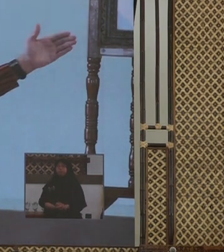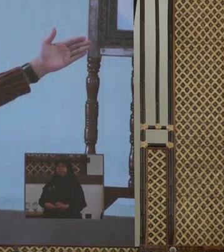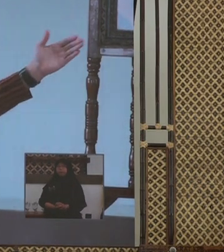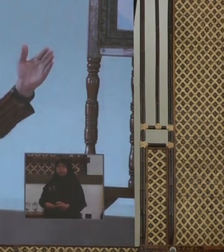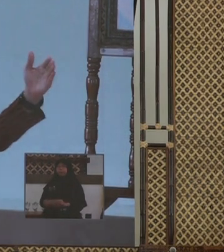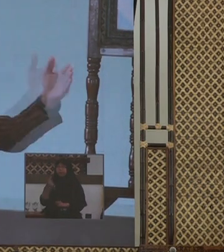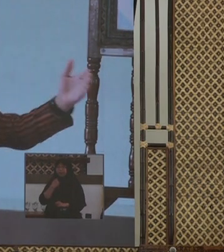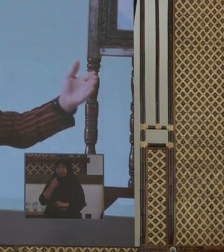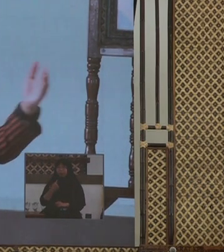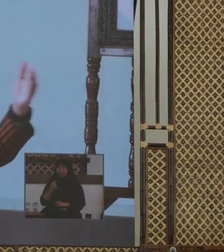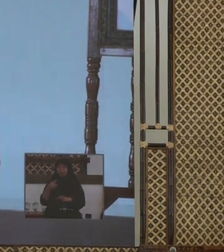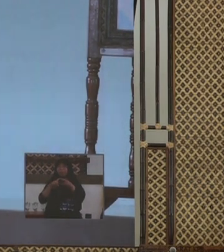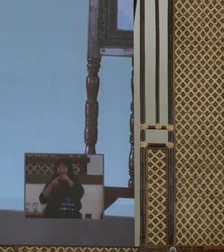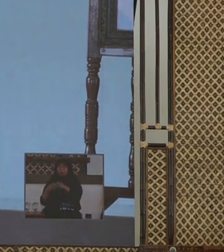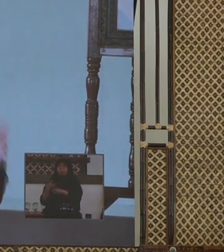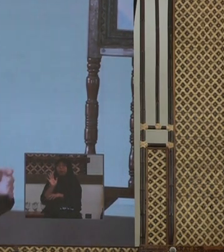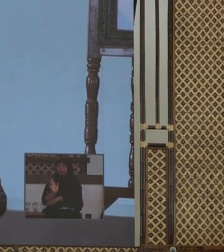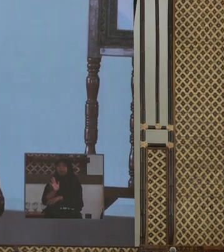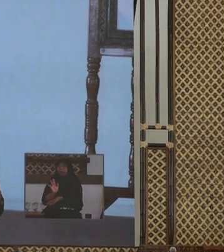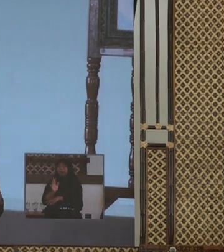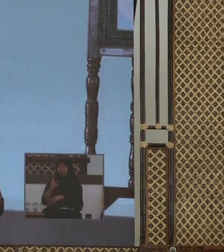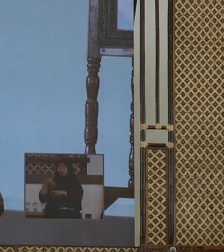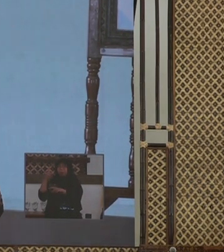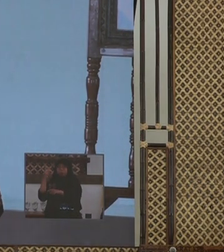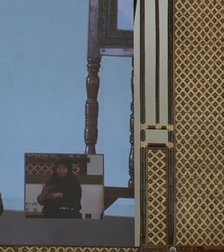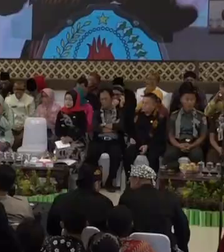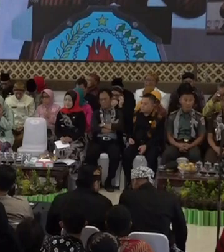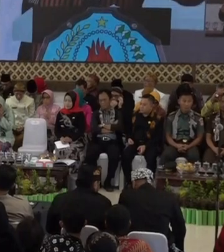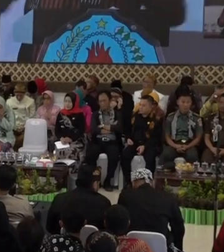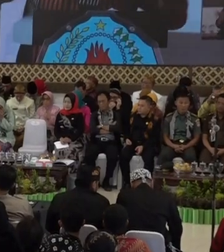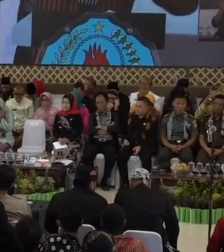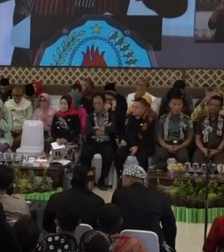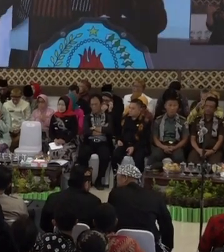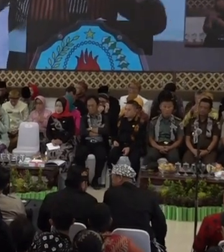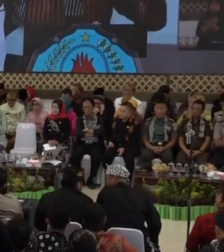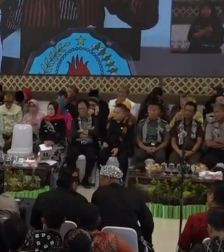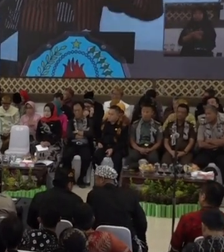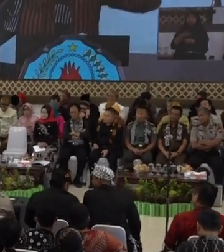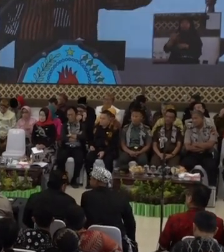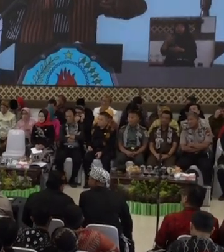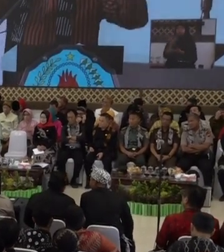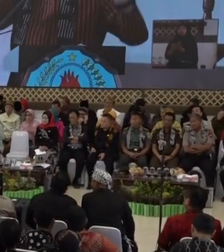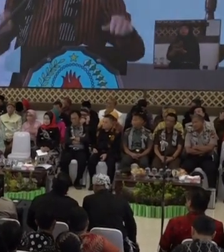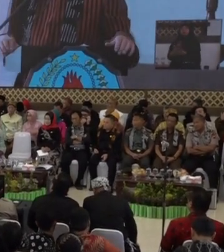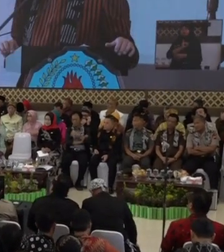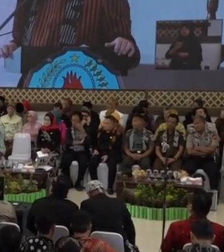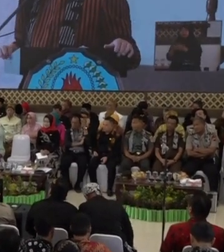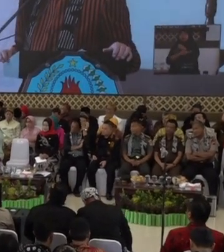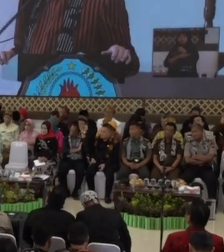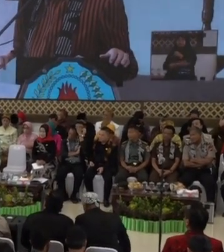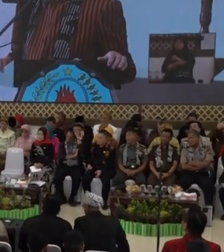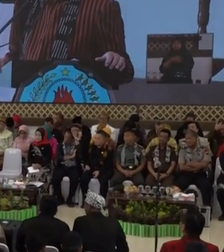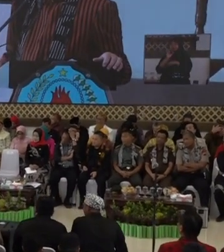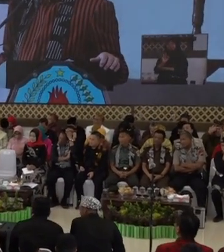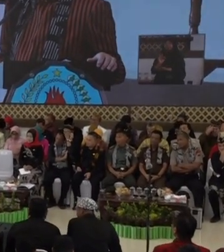bergantung nanti kawan-kawan dari kabupaten kota masyarakat semuanya akan minta pada negara dan negara Saya jamin tidak akan pernah